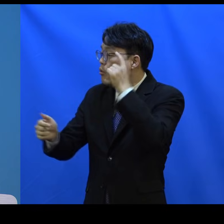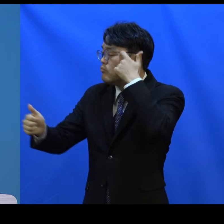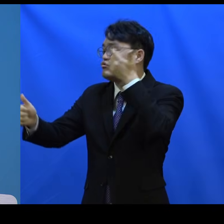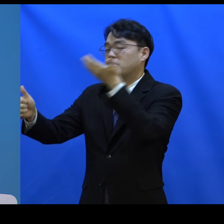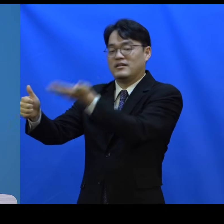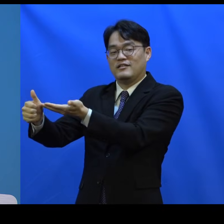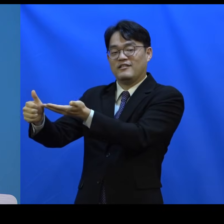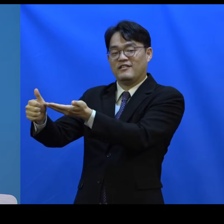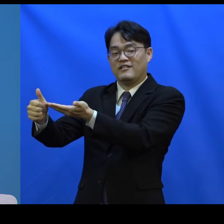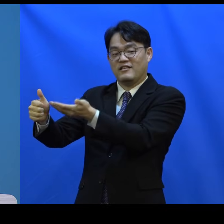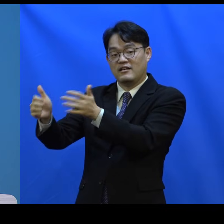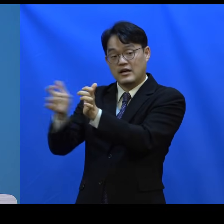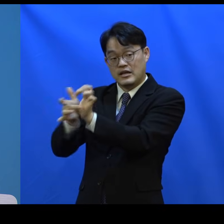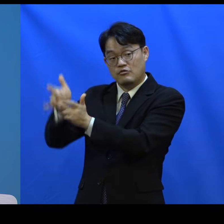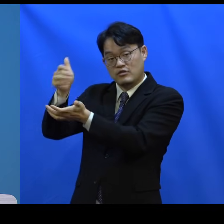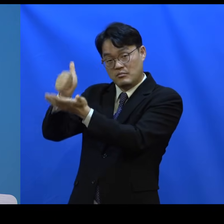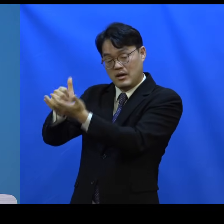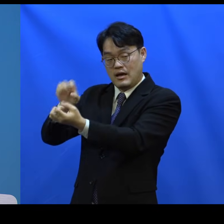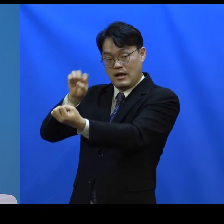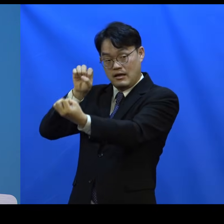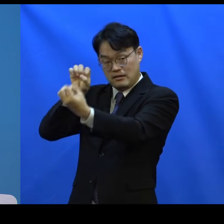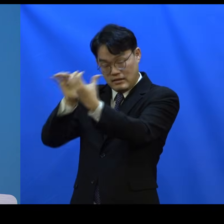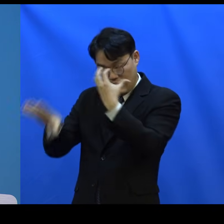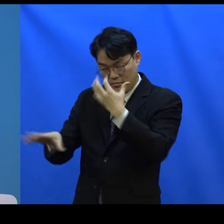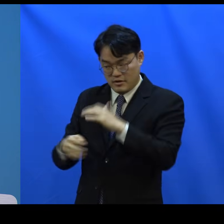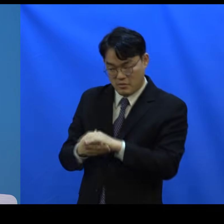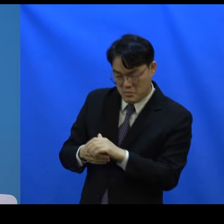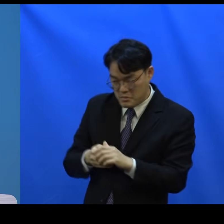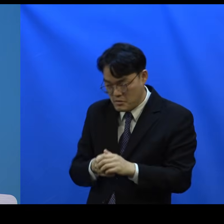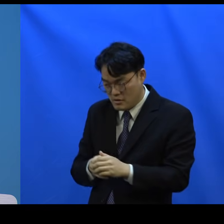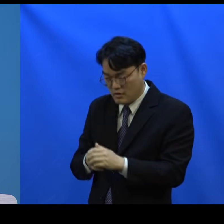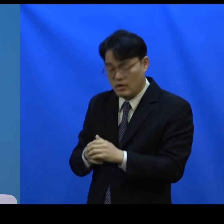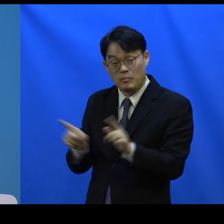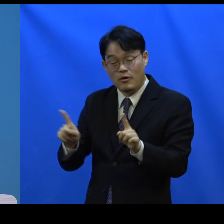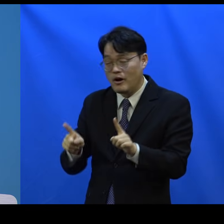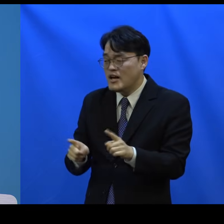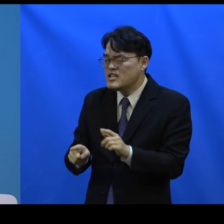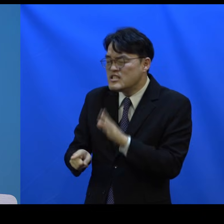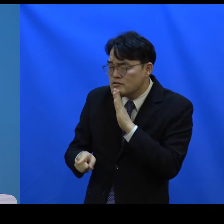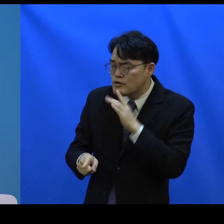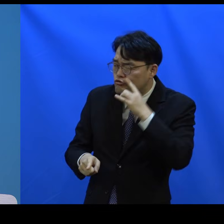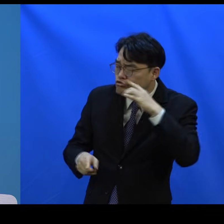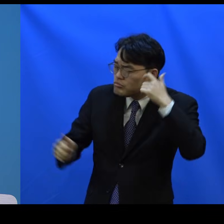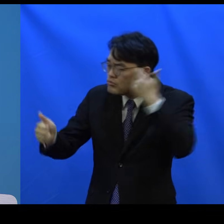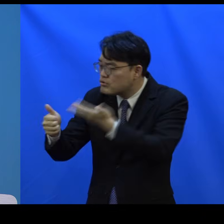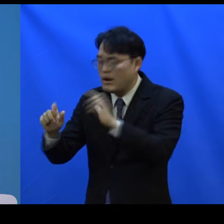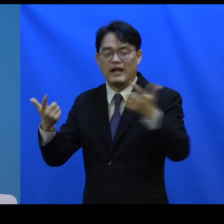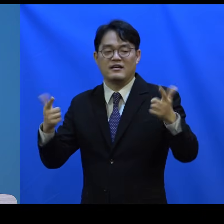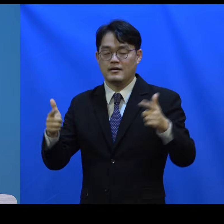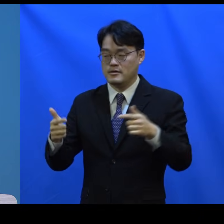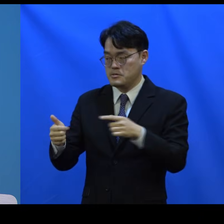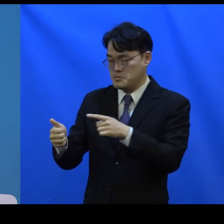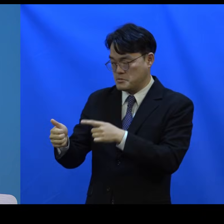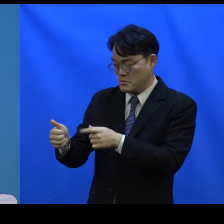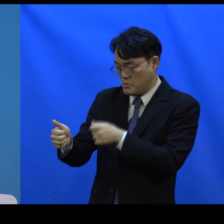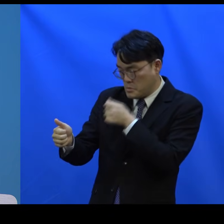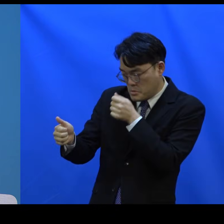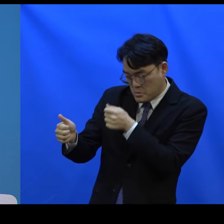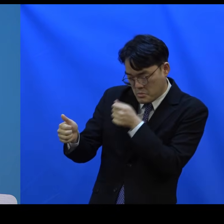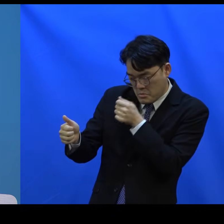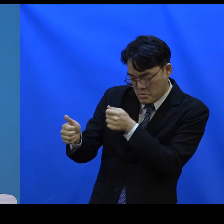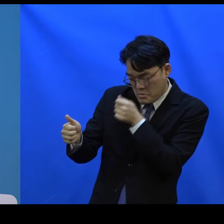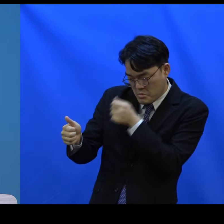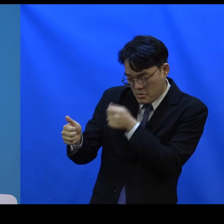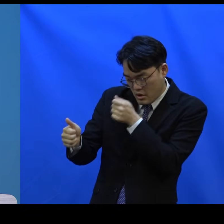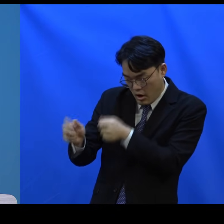어떤 답을 하느냐에 따라서 그 공격의 빌미를 찾기 위해서 질문을 한 겁니다. 예수님이